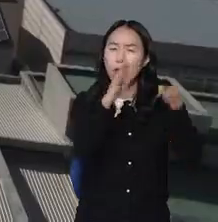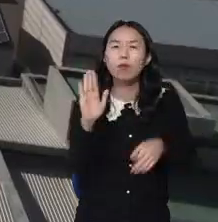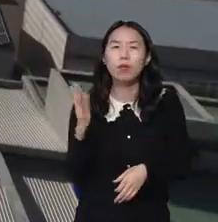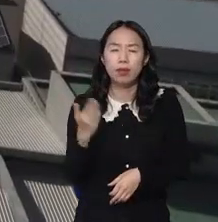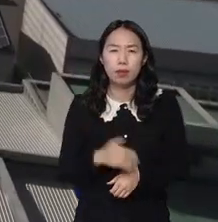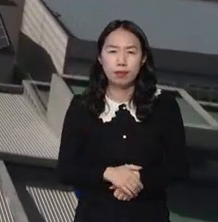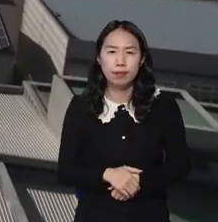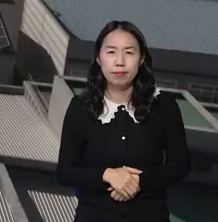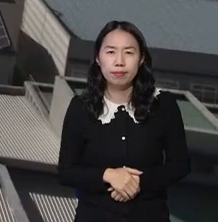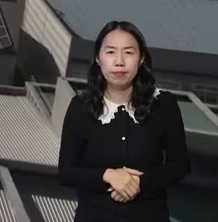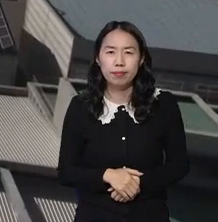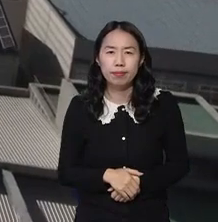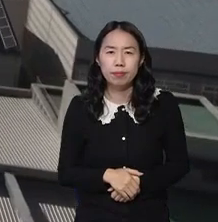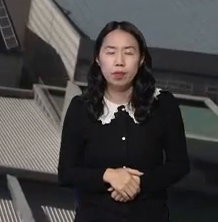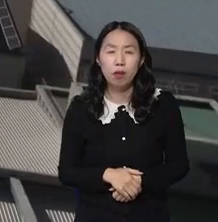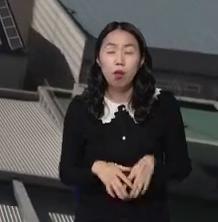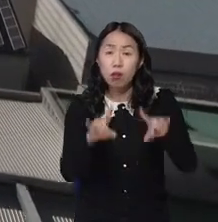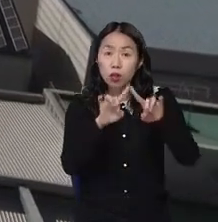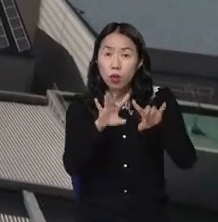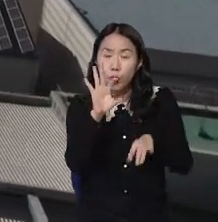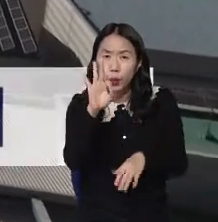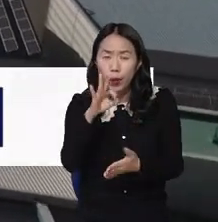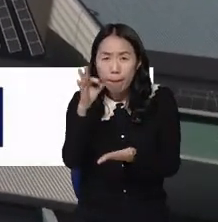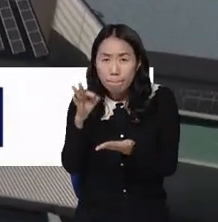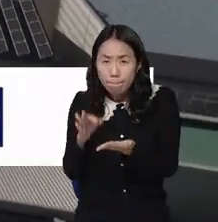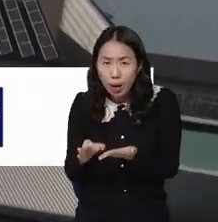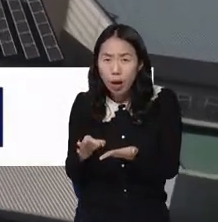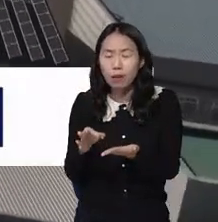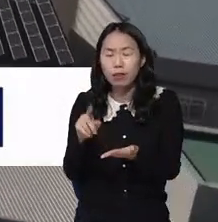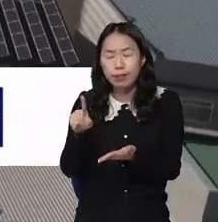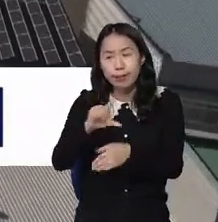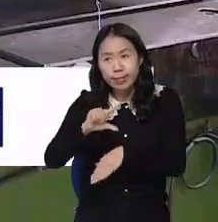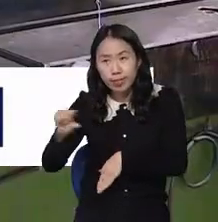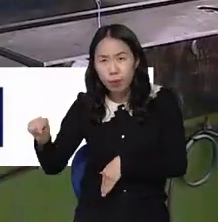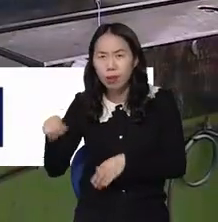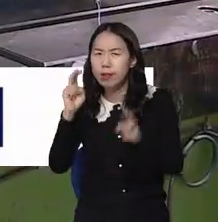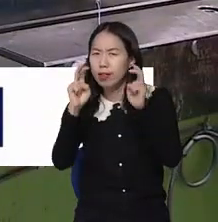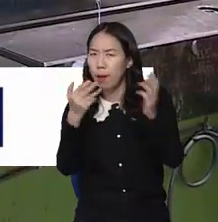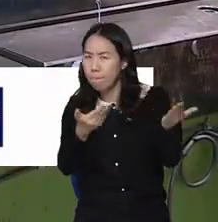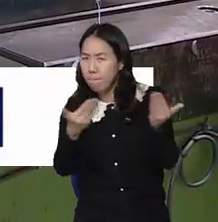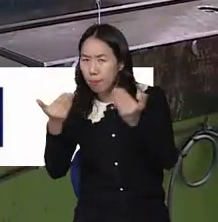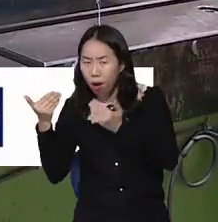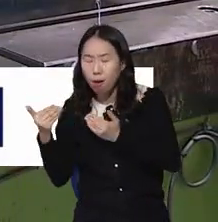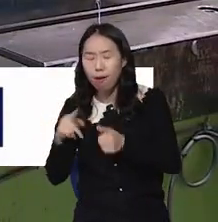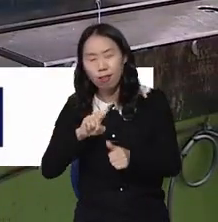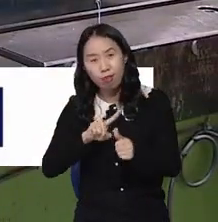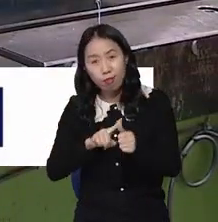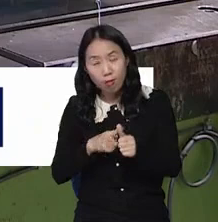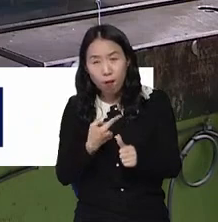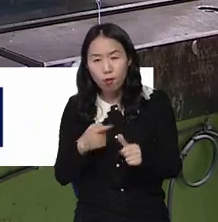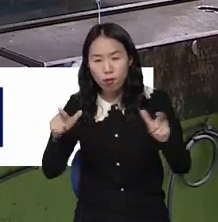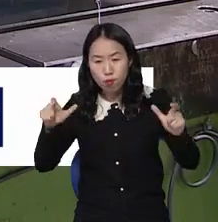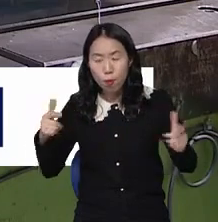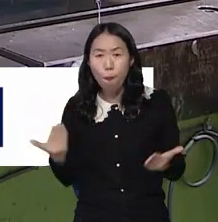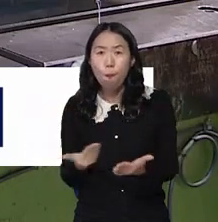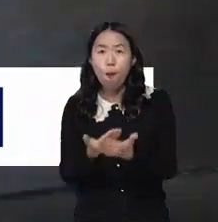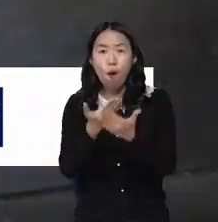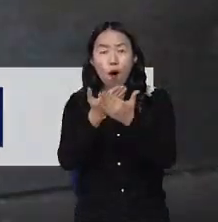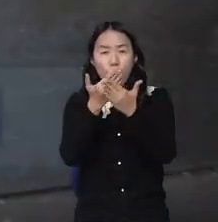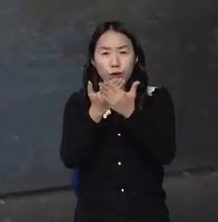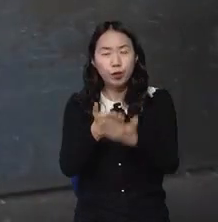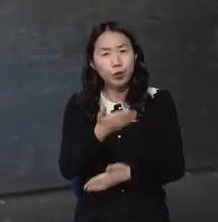됩니다. 또 전기 요금이 낮은 비수도권의 기업들을 유입시켜 자연스럽게 지역 균형